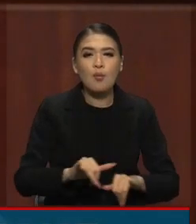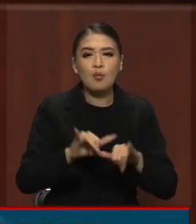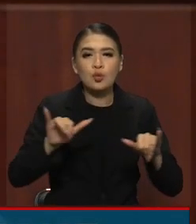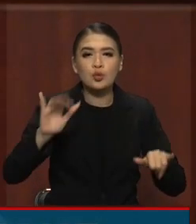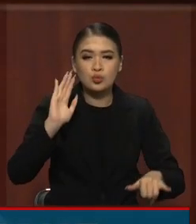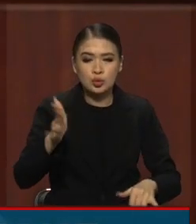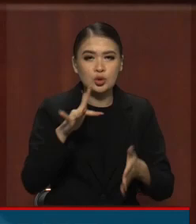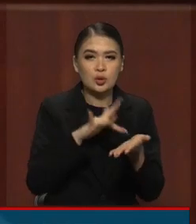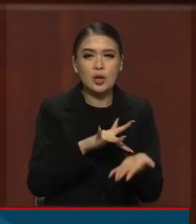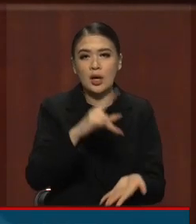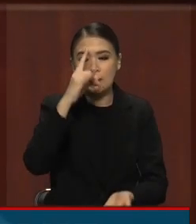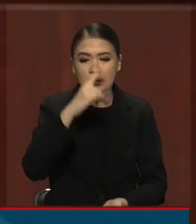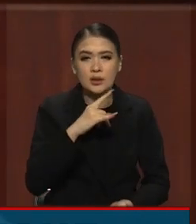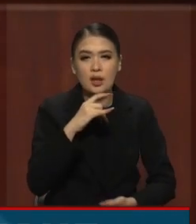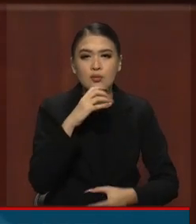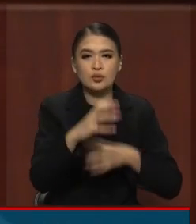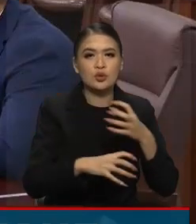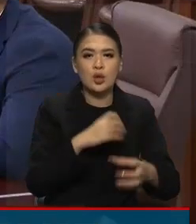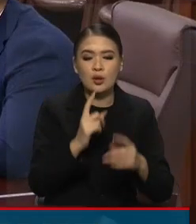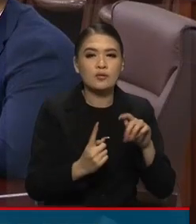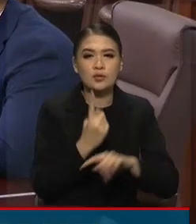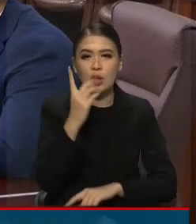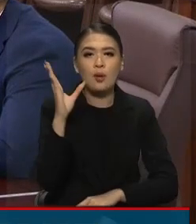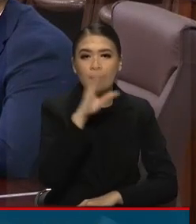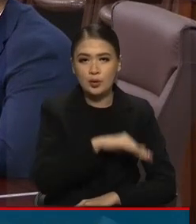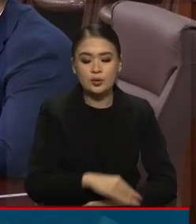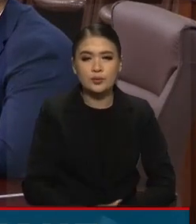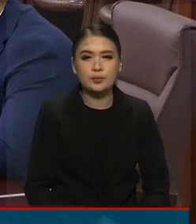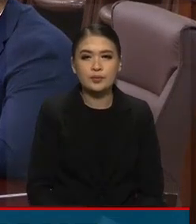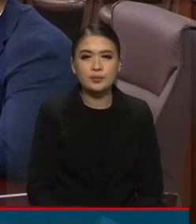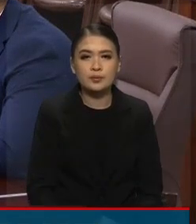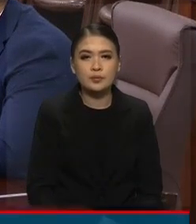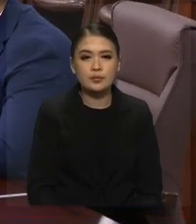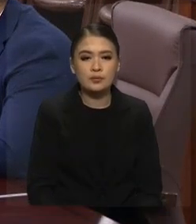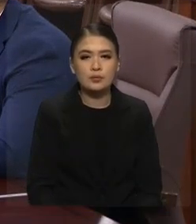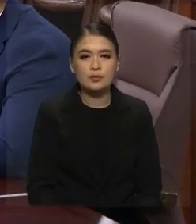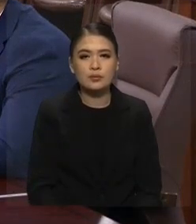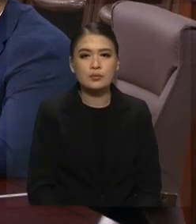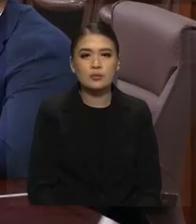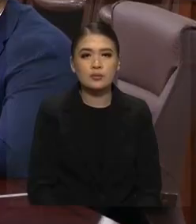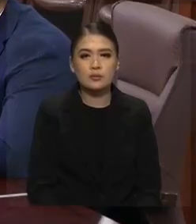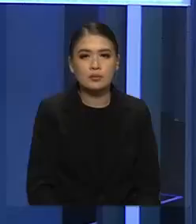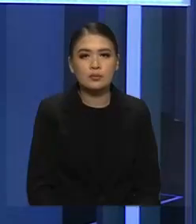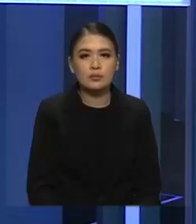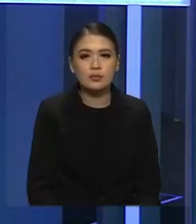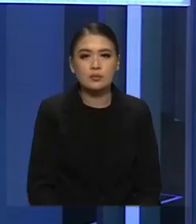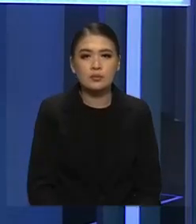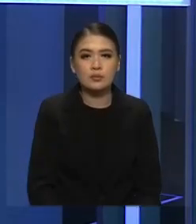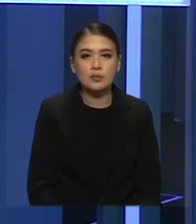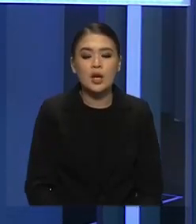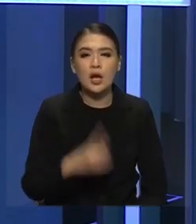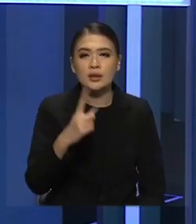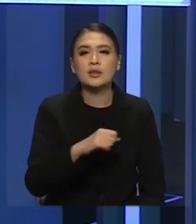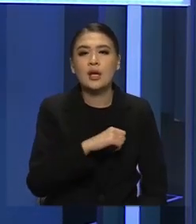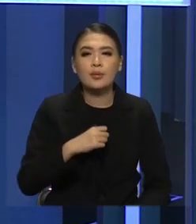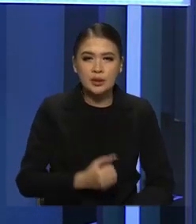туристический потенциал Казахстана на международной арене. Илья Кудряков, Тулеген Бисимбаев, Алмат Мендыбаев, Жибек Жолы. И один из